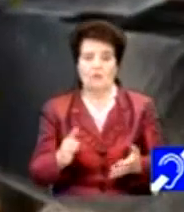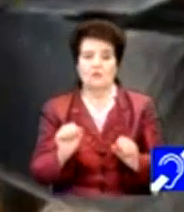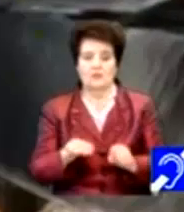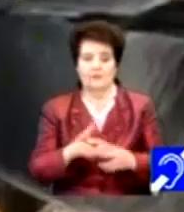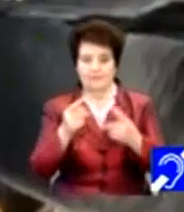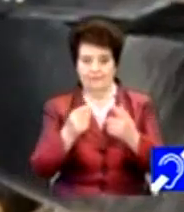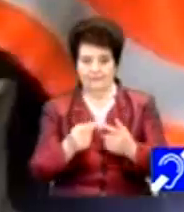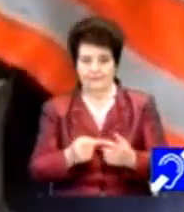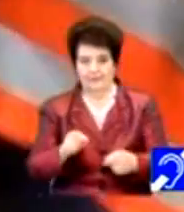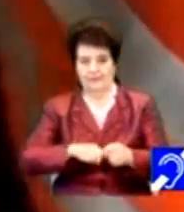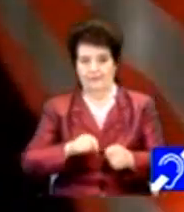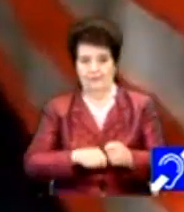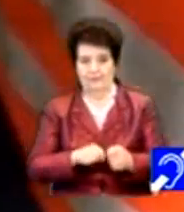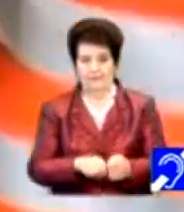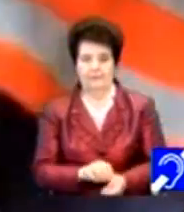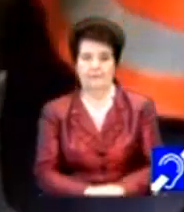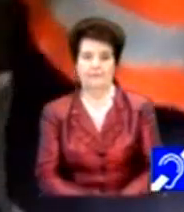stabilită.